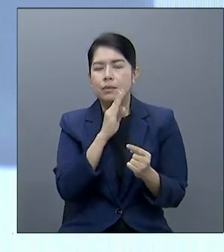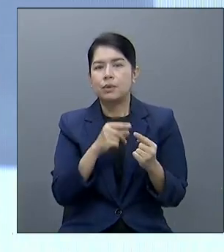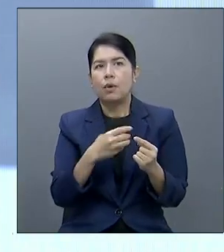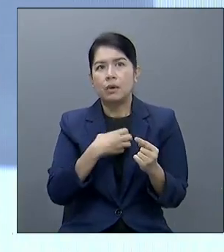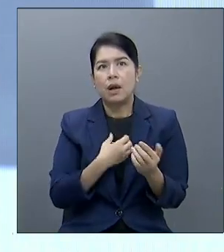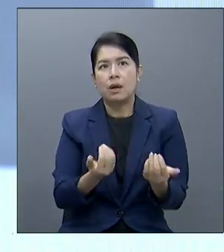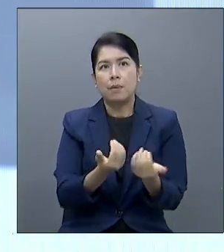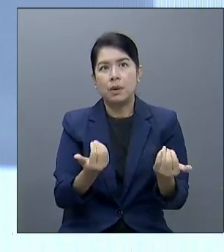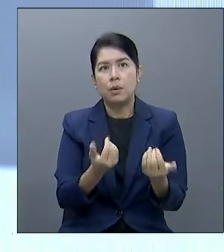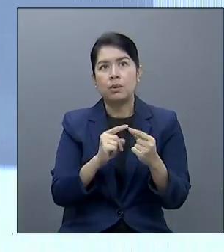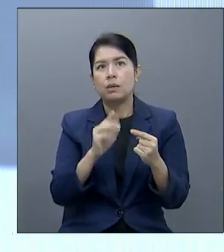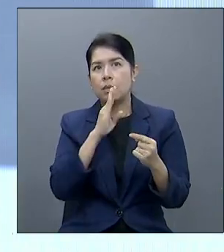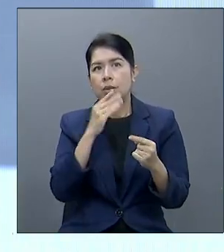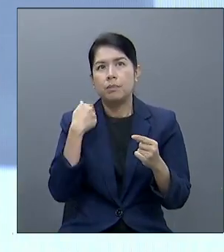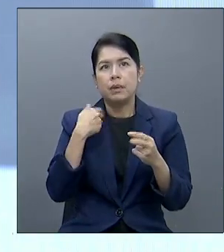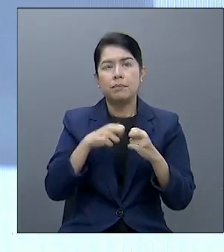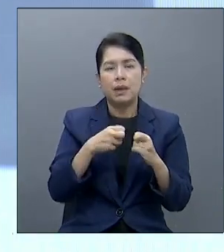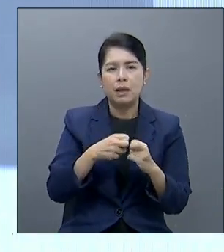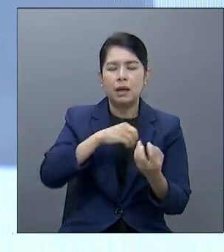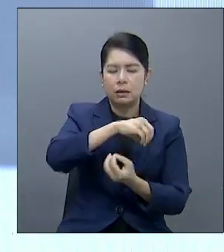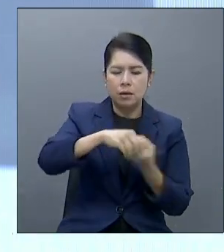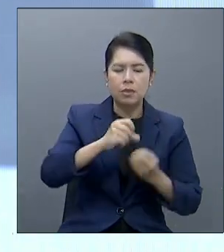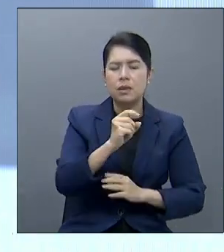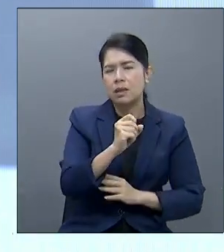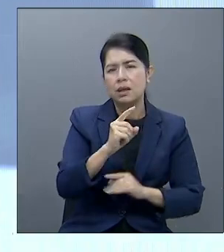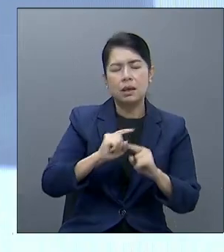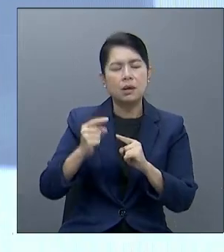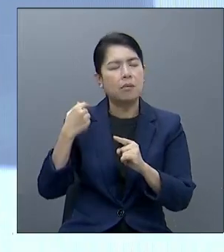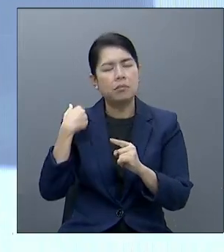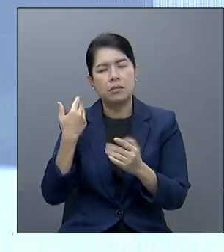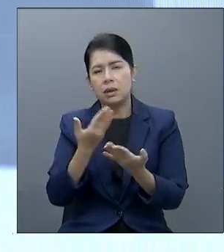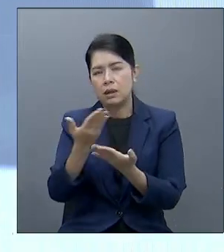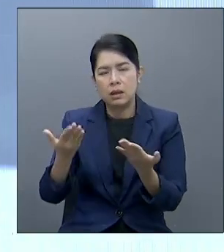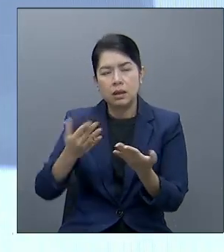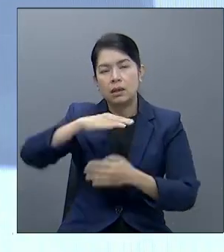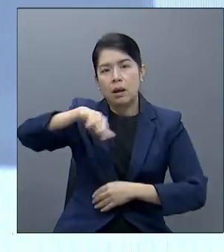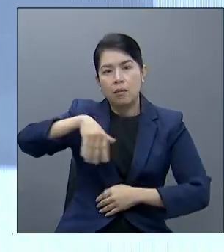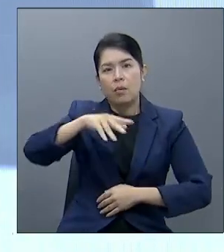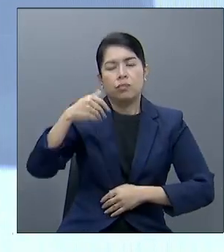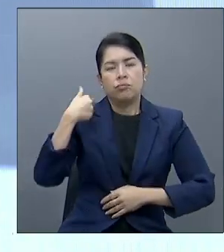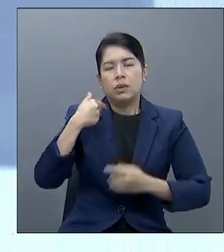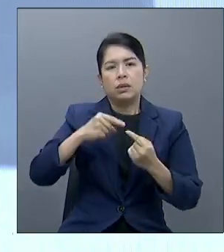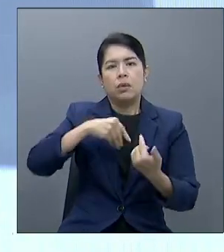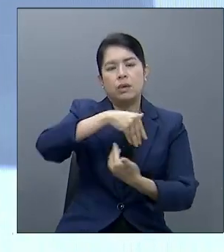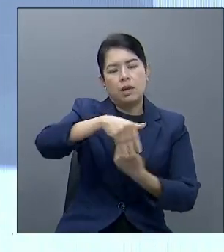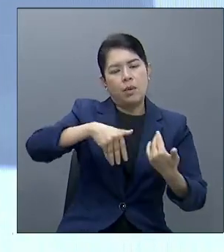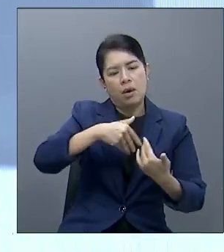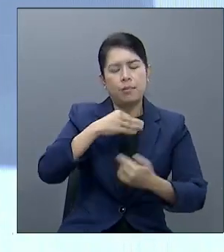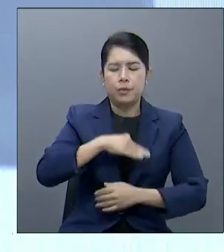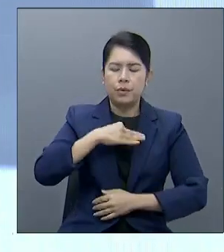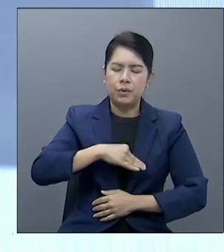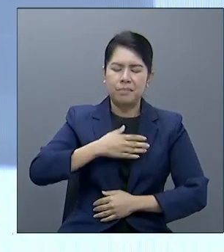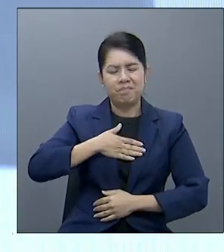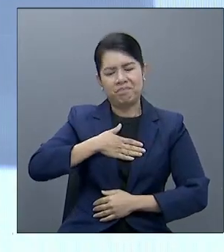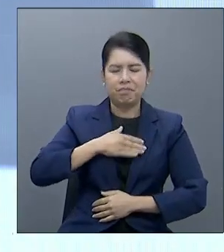อุ่นแต่ด้วยหลายๆสิ่งหลายอย่างไม่ว่าจะเป็นปัจจัยในเรื่องของเศรษฐกิจต่างๆอะไรอย่างนี้นะคะสภาวะแวดล้อมต่างๆอาจจะมีความกลัวและแน่น